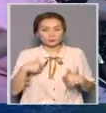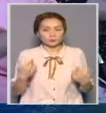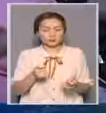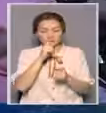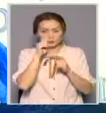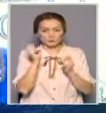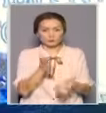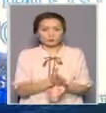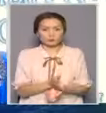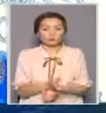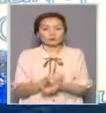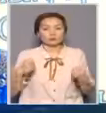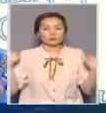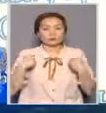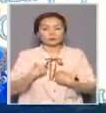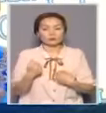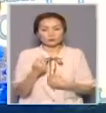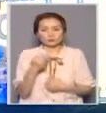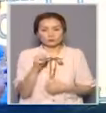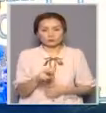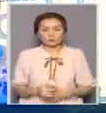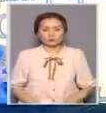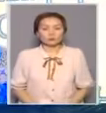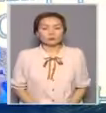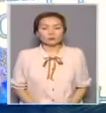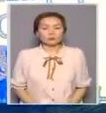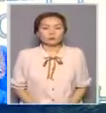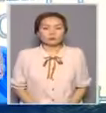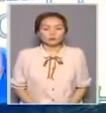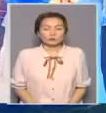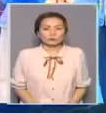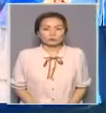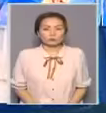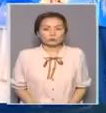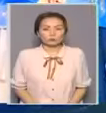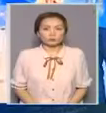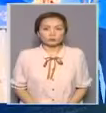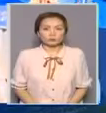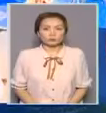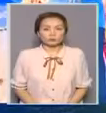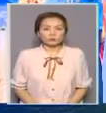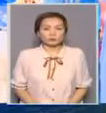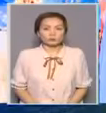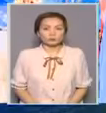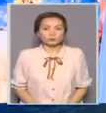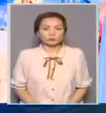поздравительную открытку и накинул на плечи чапан. Иржан Черюенов, Сухия Каттар, Газетеле, канал Атрау из Исатайского района.